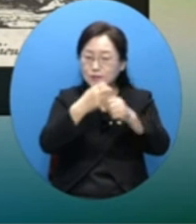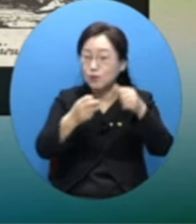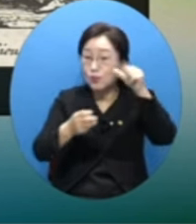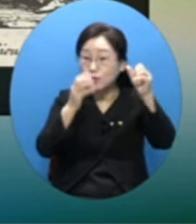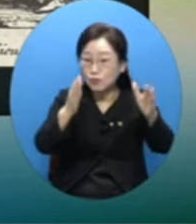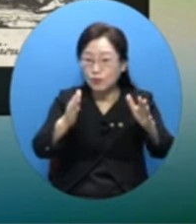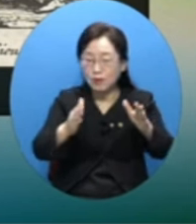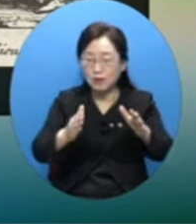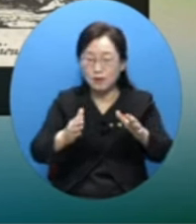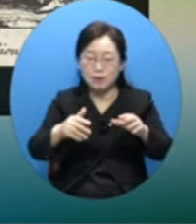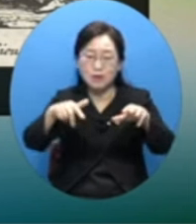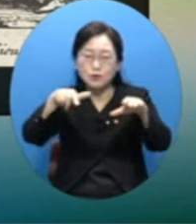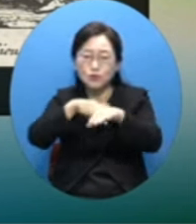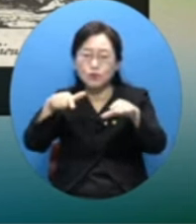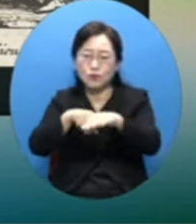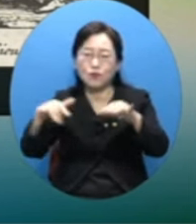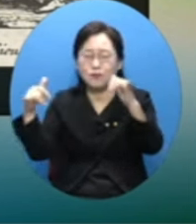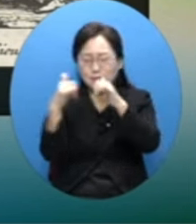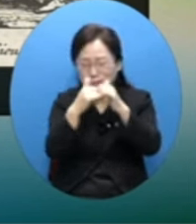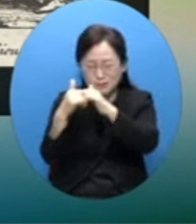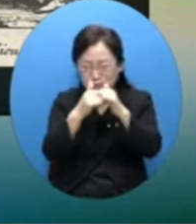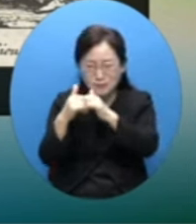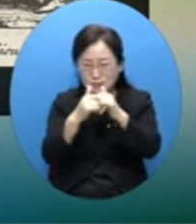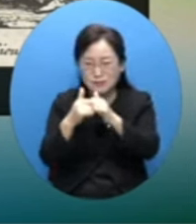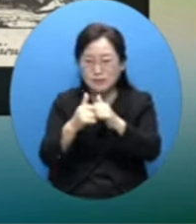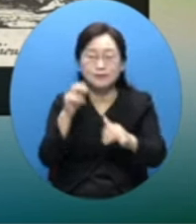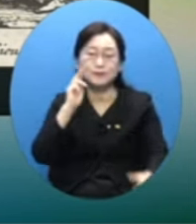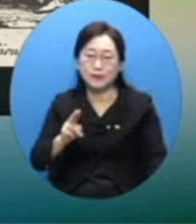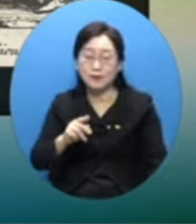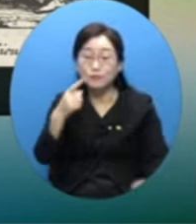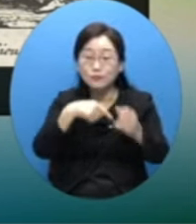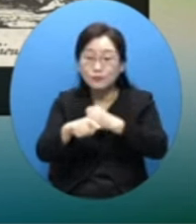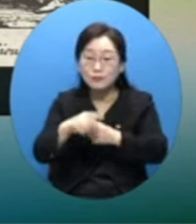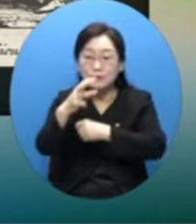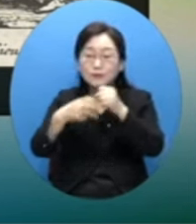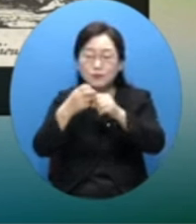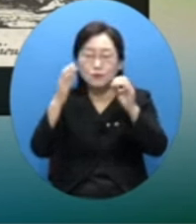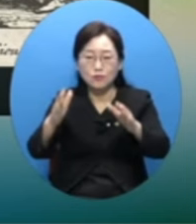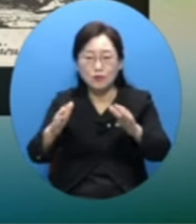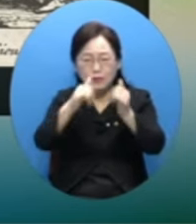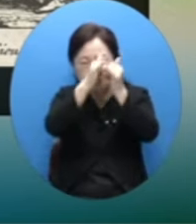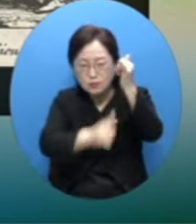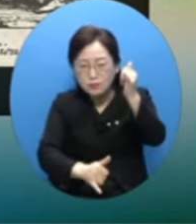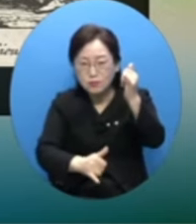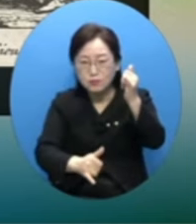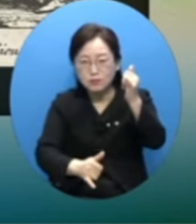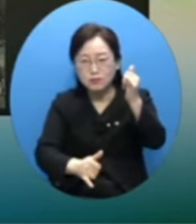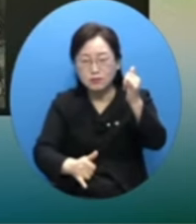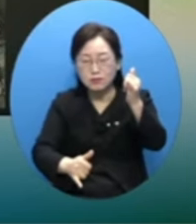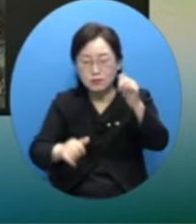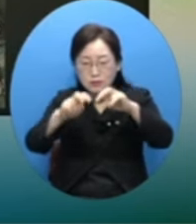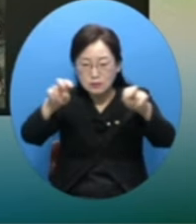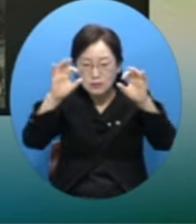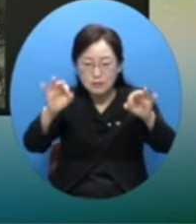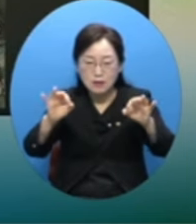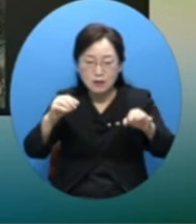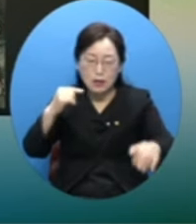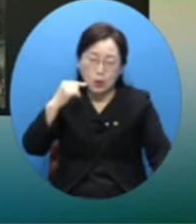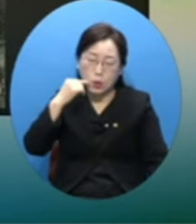종교전쟁이 있었습니다. 이 30년 종교전쟁은 인류 역사 가운데 가장 잔혹하고 사망자가 많은